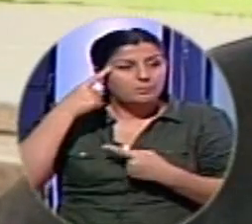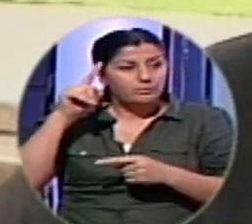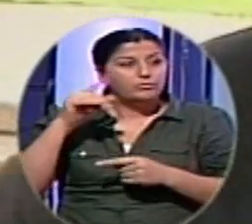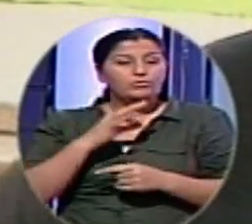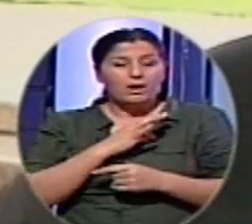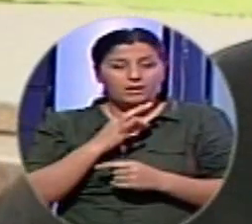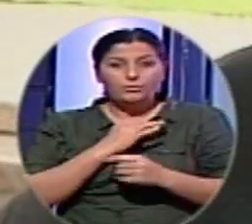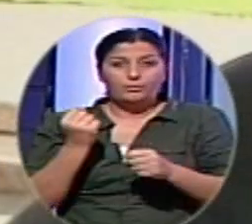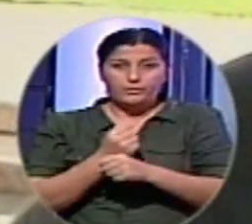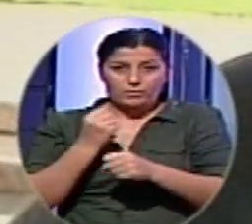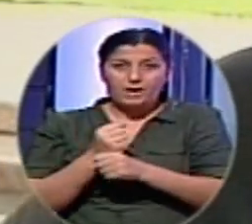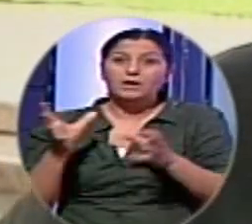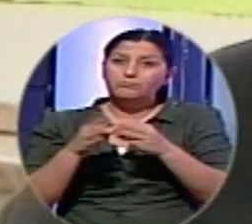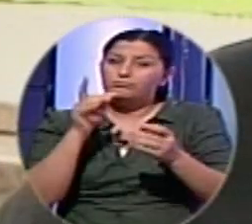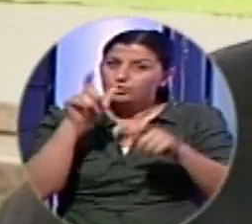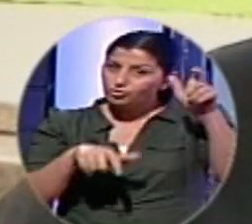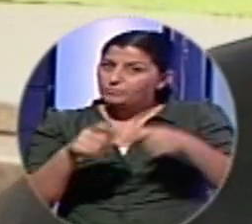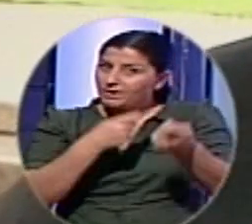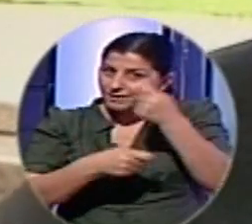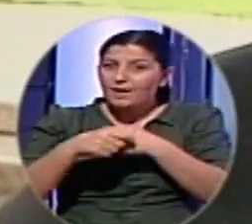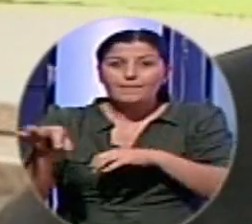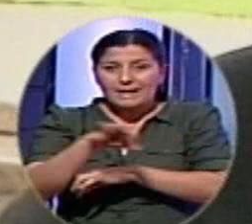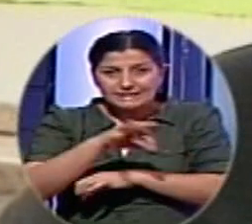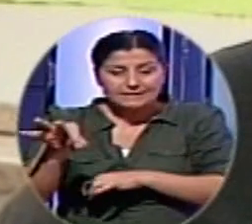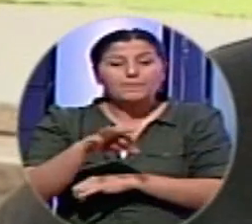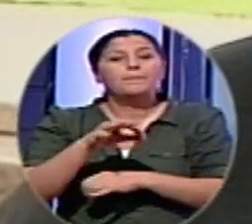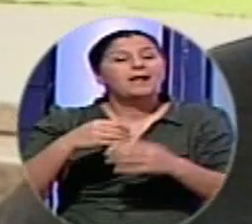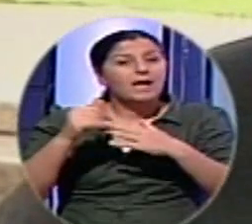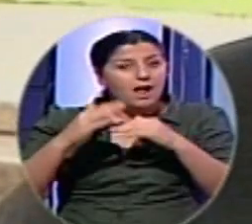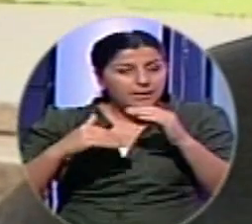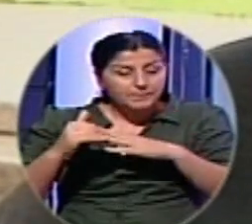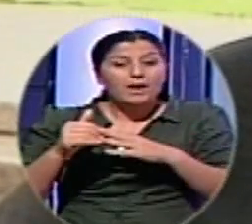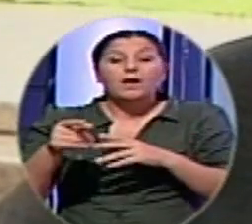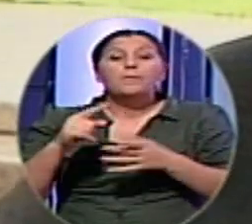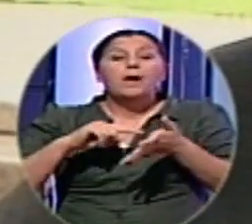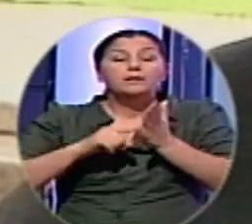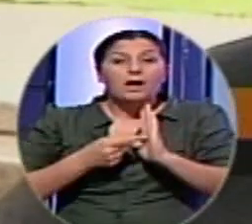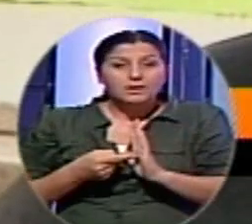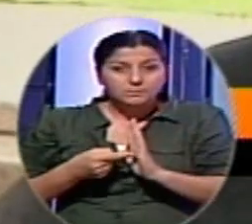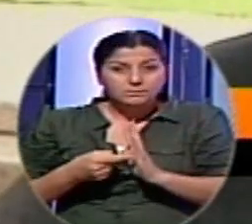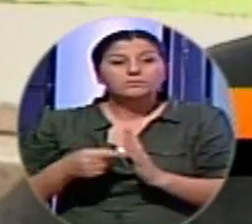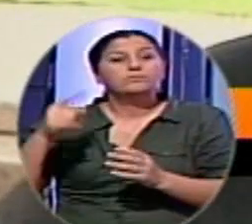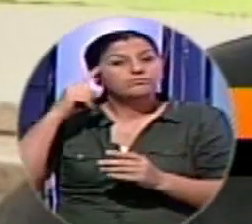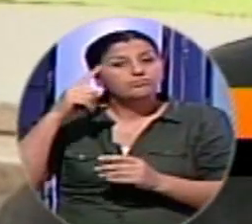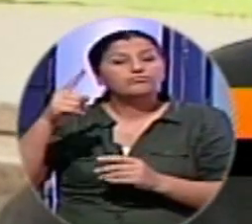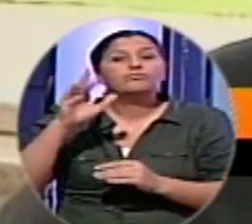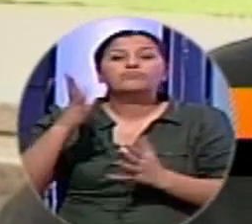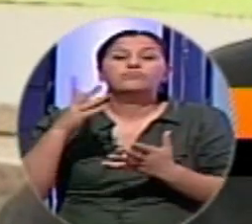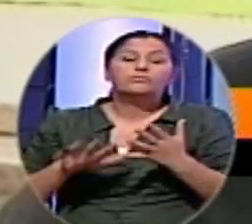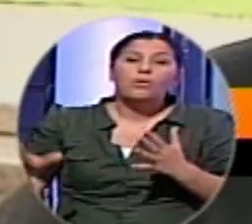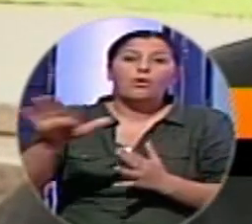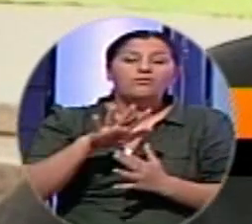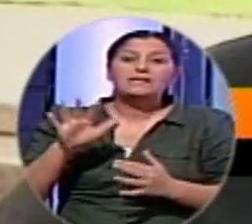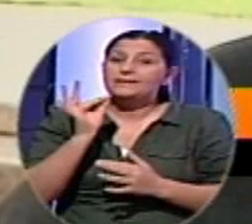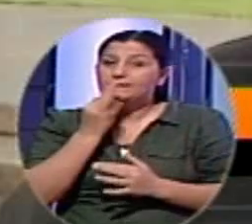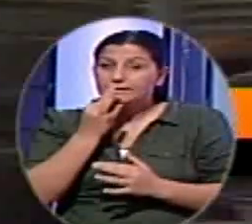תוכנית פעולה ביחד עם אנשי כלכלה, מהנדסים, אדריכלים, שמטרתה להקים רובע של צעירים